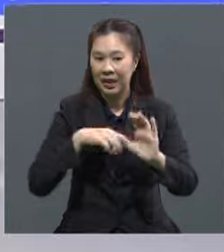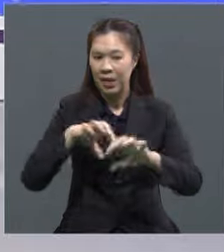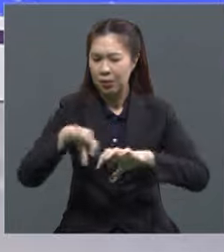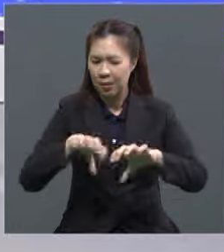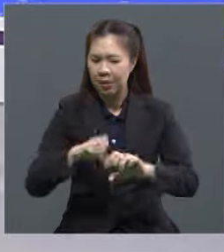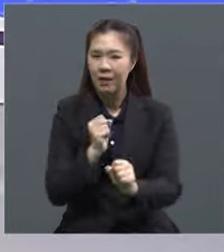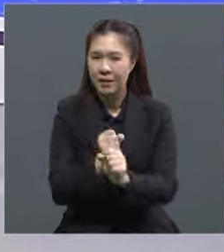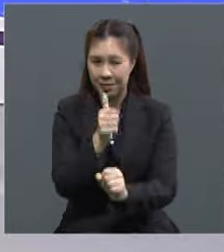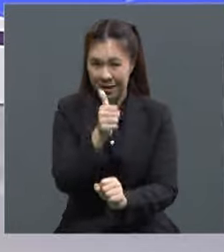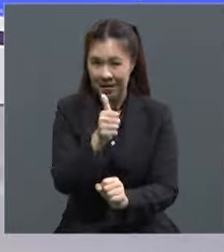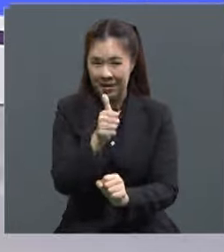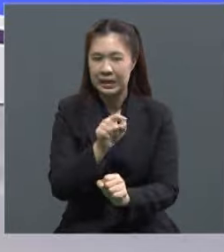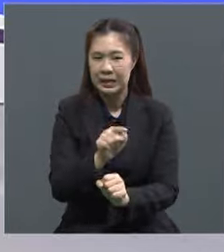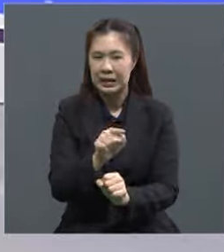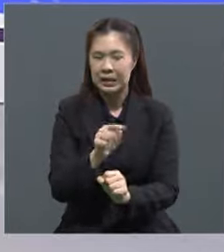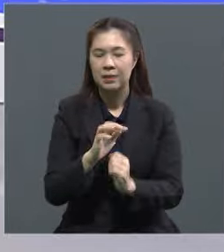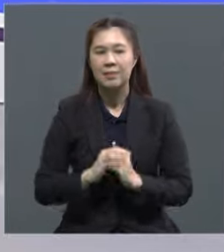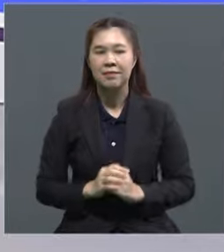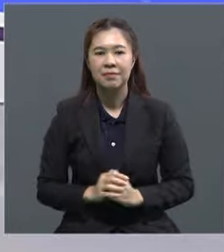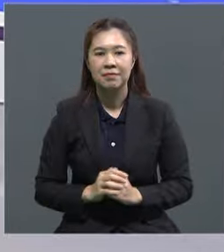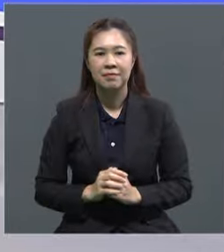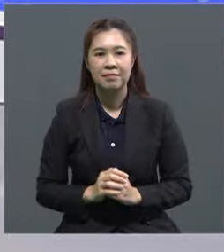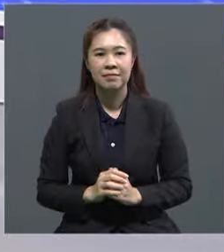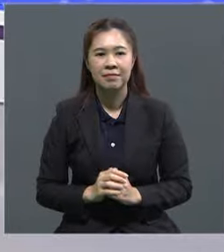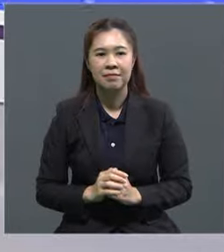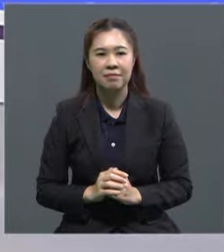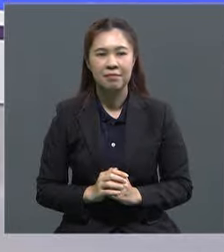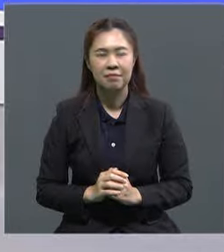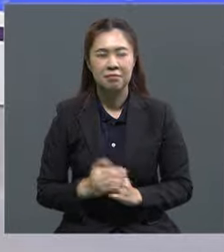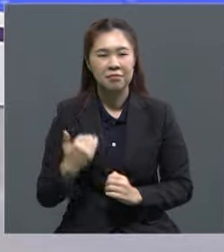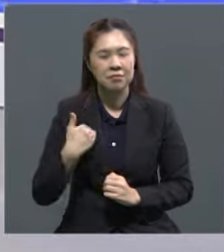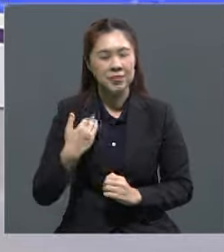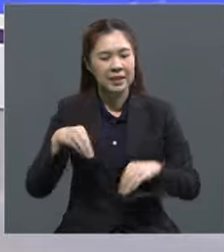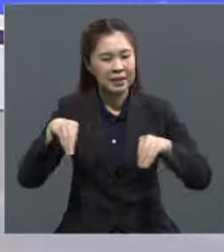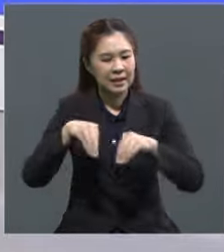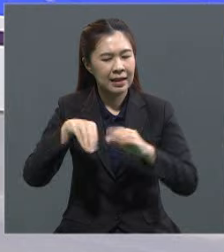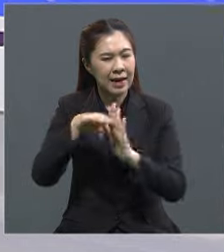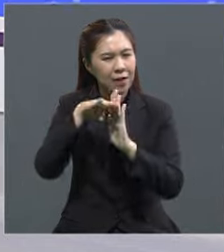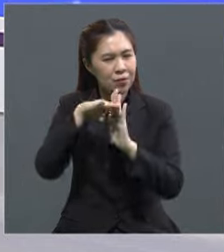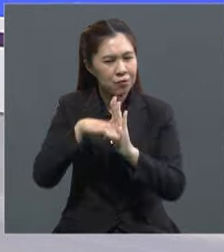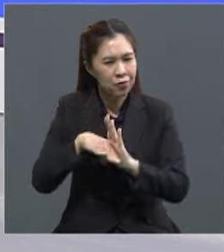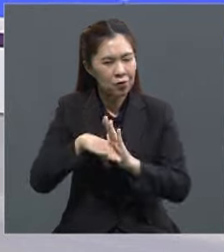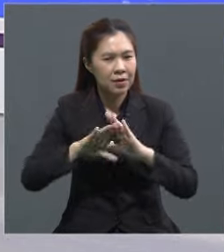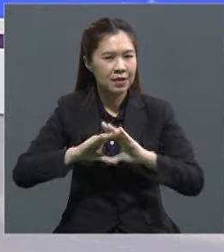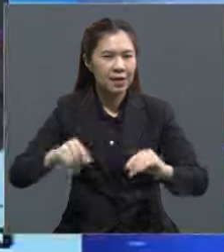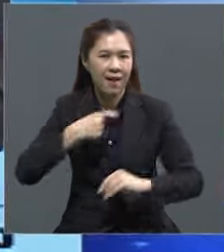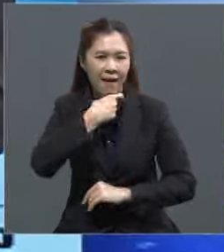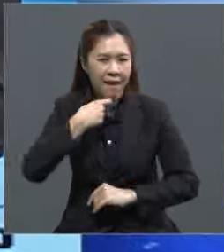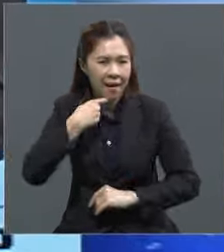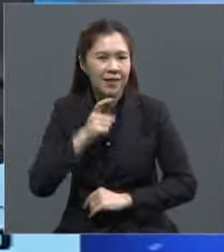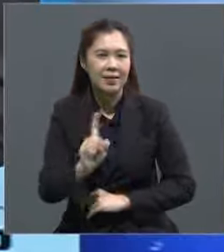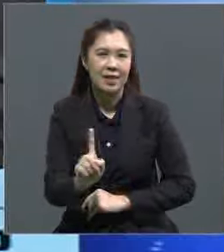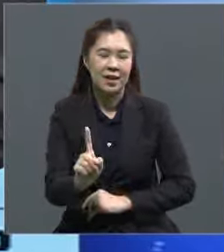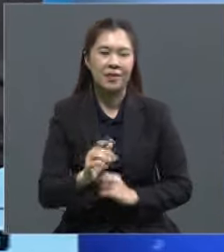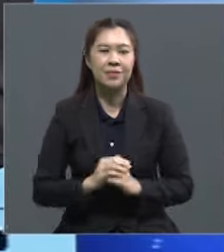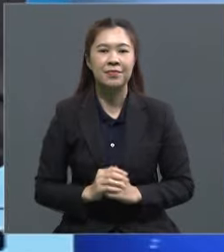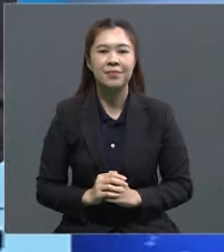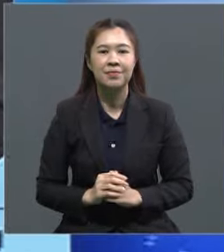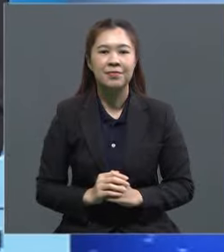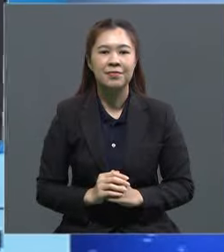อย่างดีครับผมจะใกล้เคียงกับการเข้าสู่ภาวะปกติได้เร็วที่สุดประมาณเมื่อไหร่ฮะเอ่อของจังจังหวัด